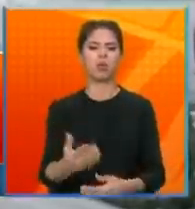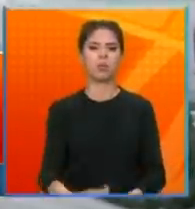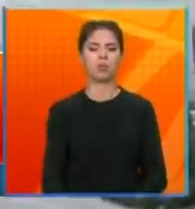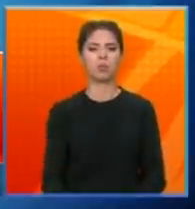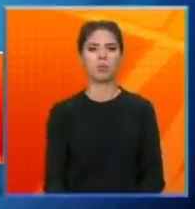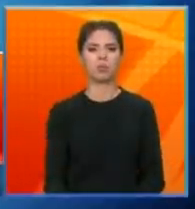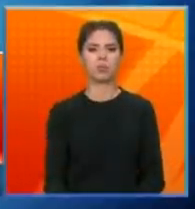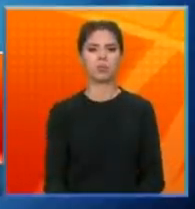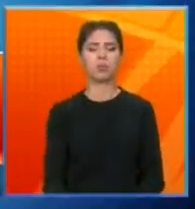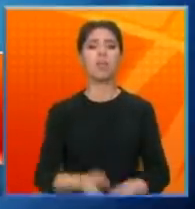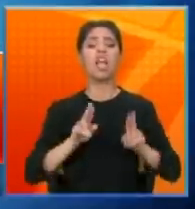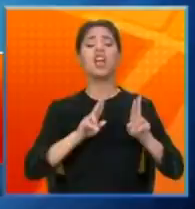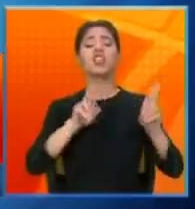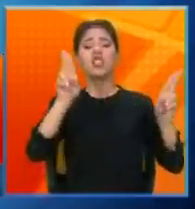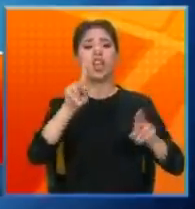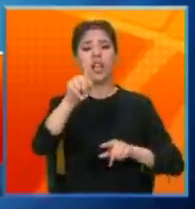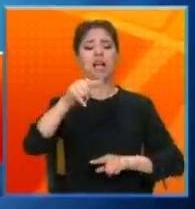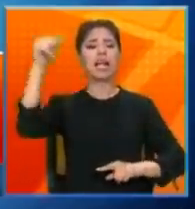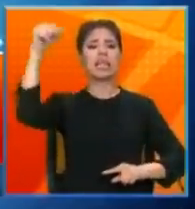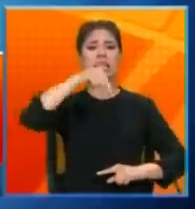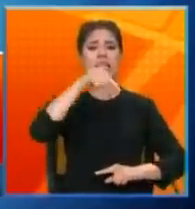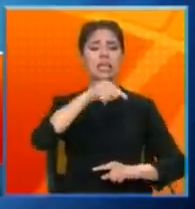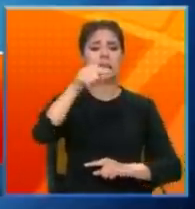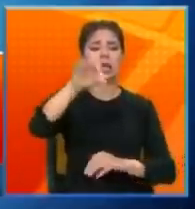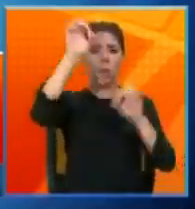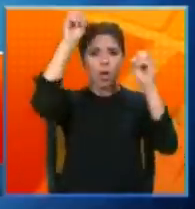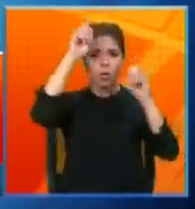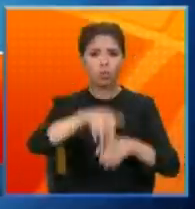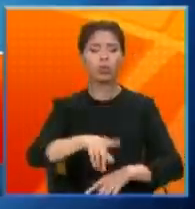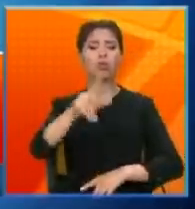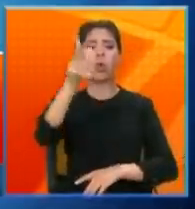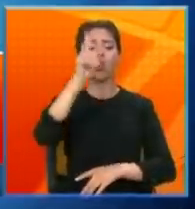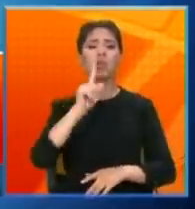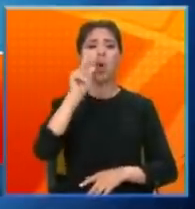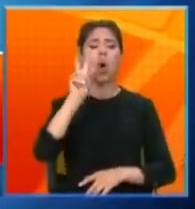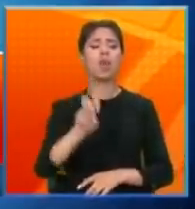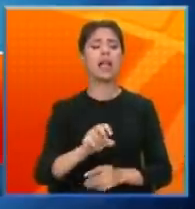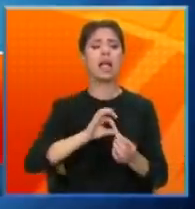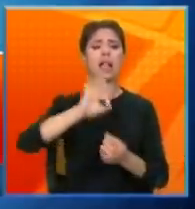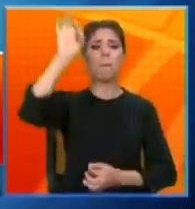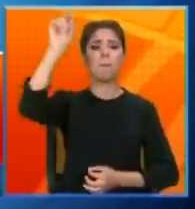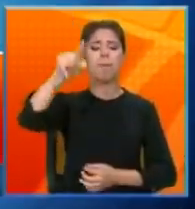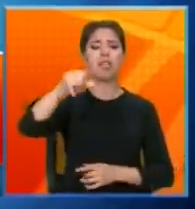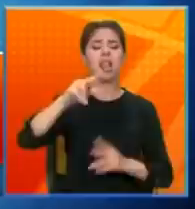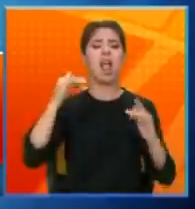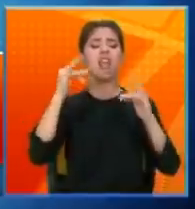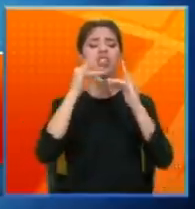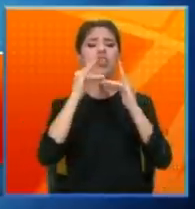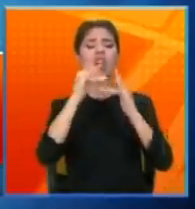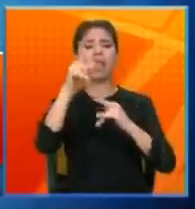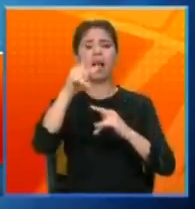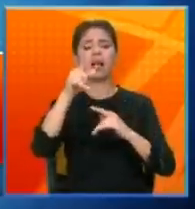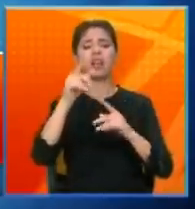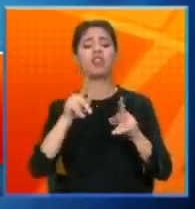Bayağı zararımız var. Çanakkale'de ise yıldırımın düşme anı 318 metre yükseklikte Çanakkale Köprüsü'nün ayağında